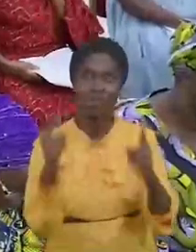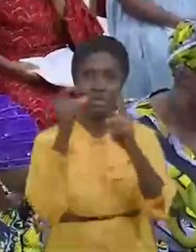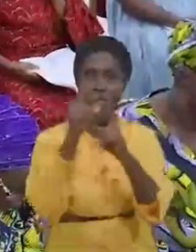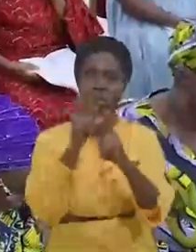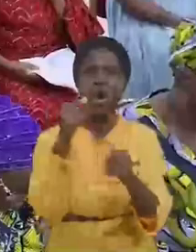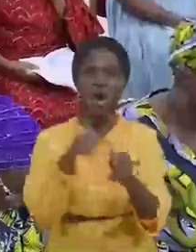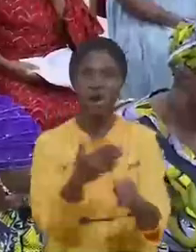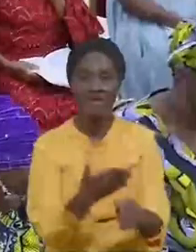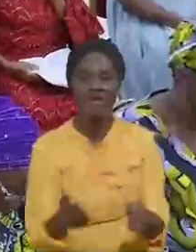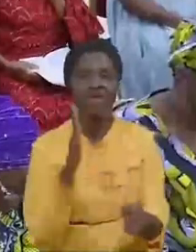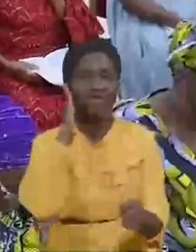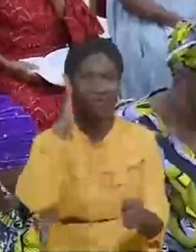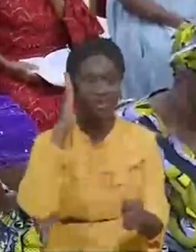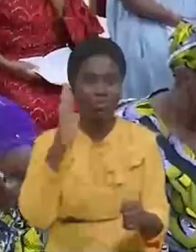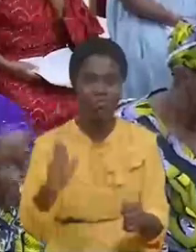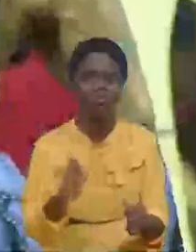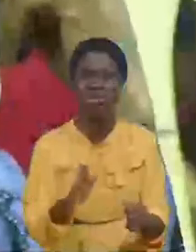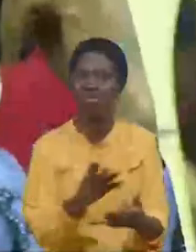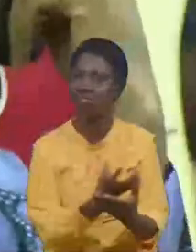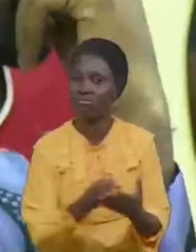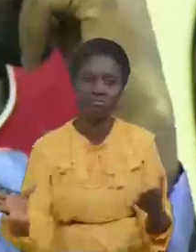tout laver de ta vie.